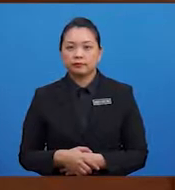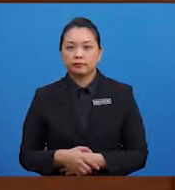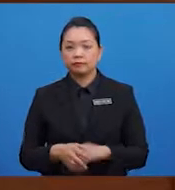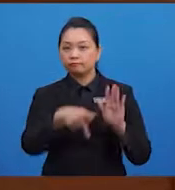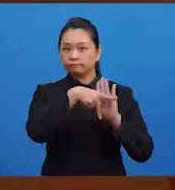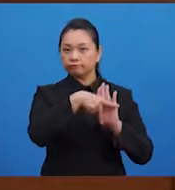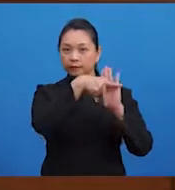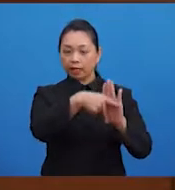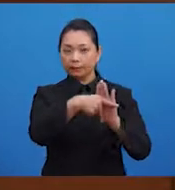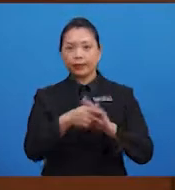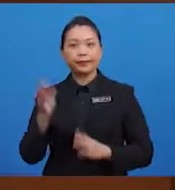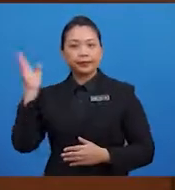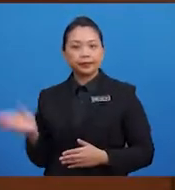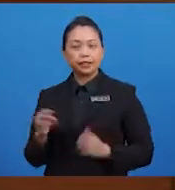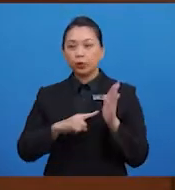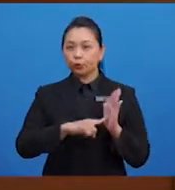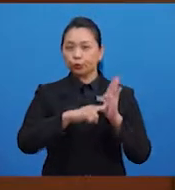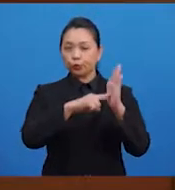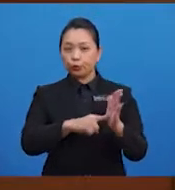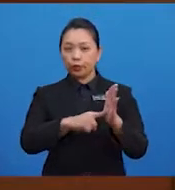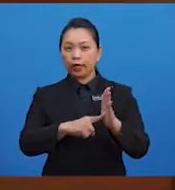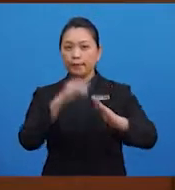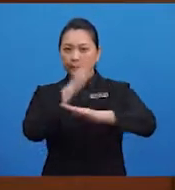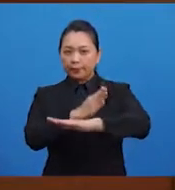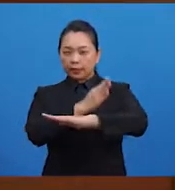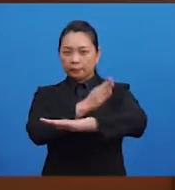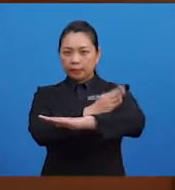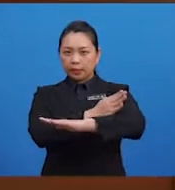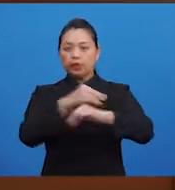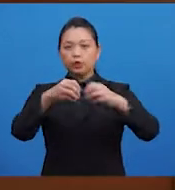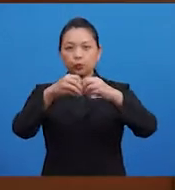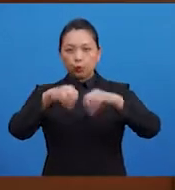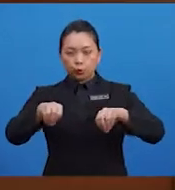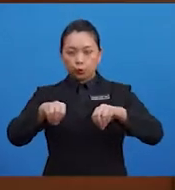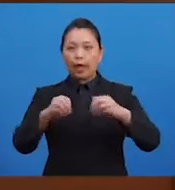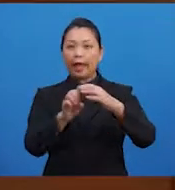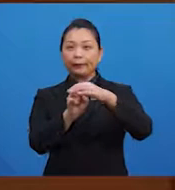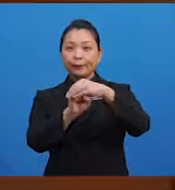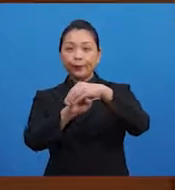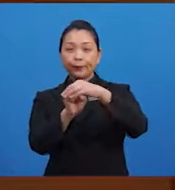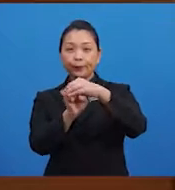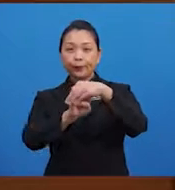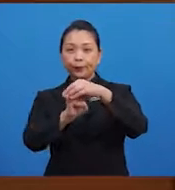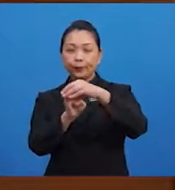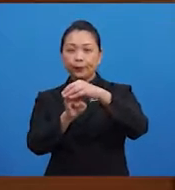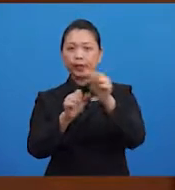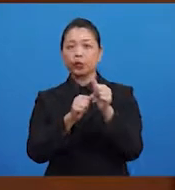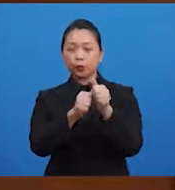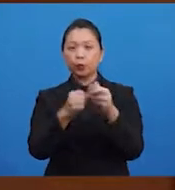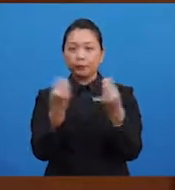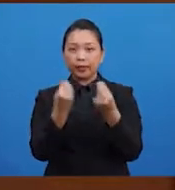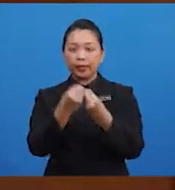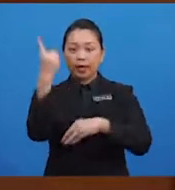Paparan berikut menunjukkan perkembangan embrio telur tetasan mengikut bilangan hari bermula hari